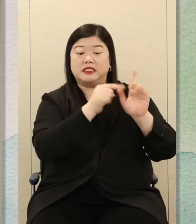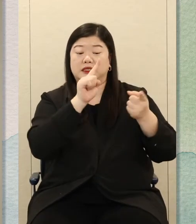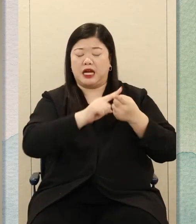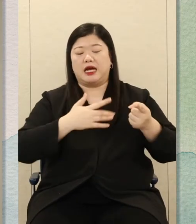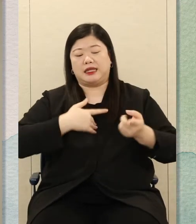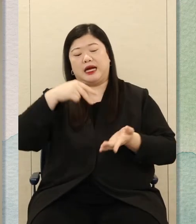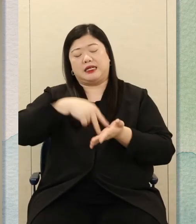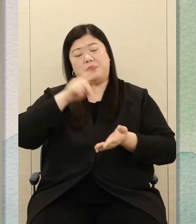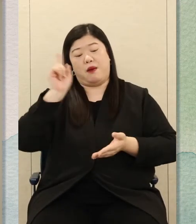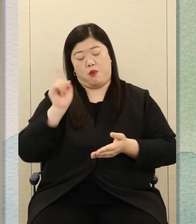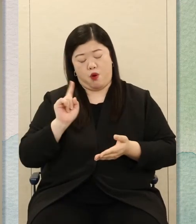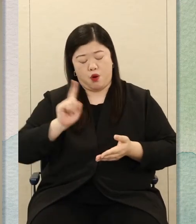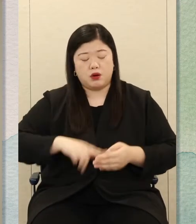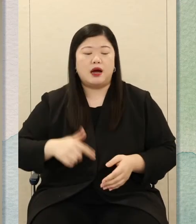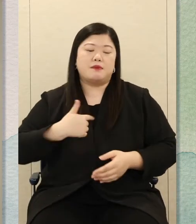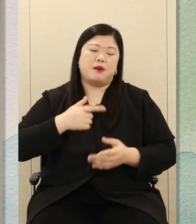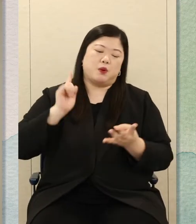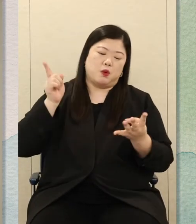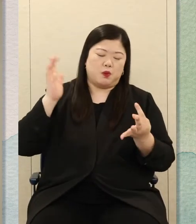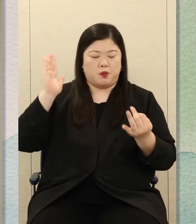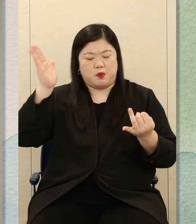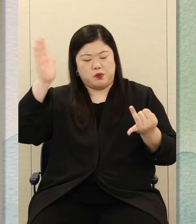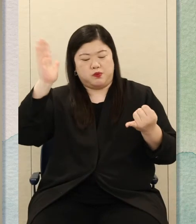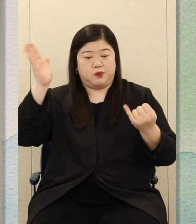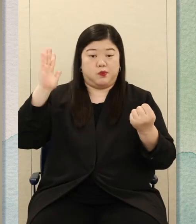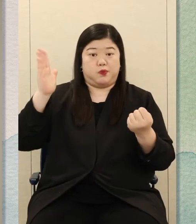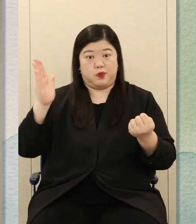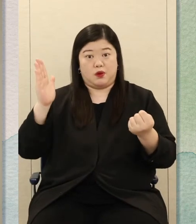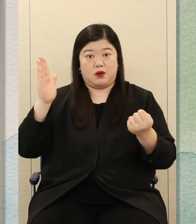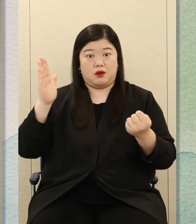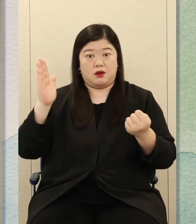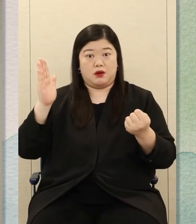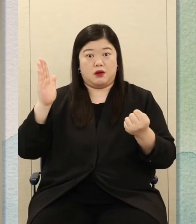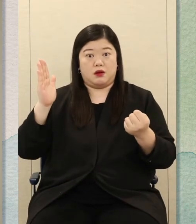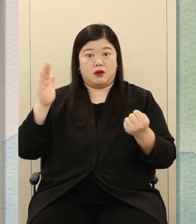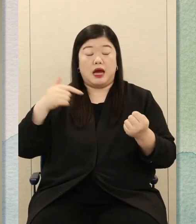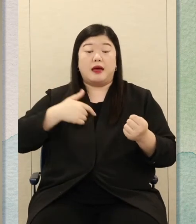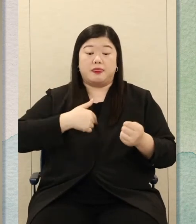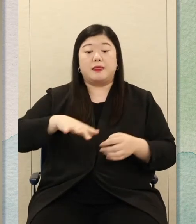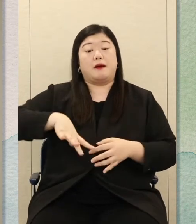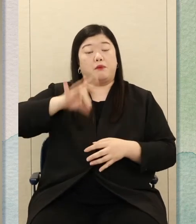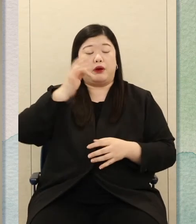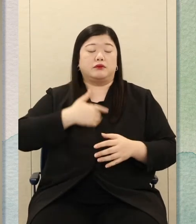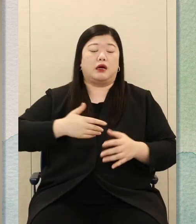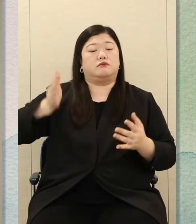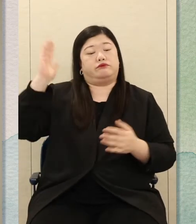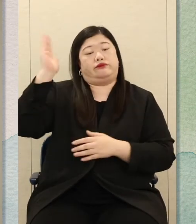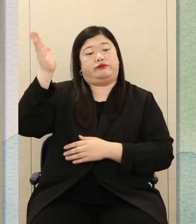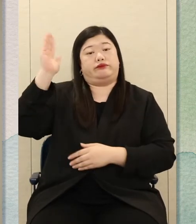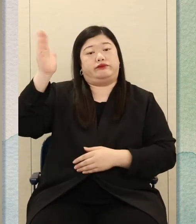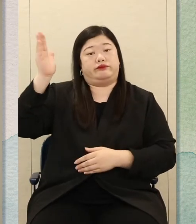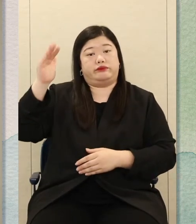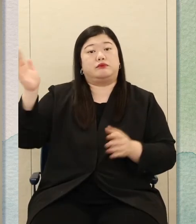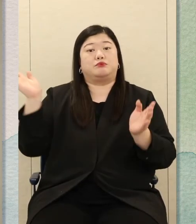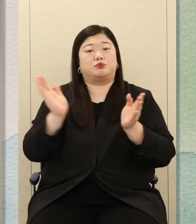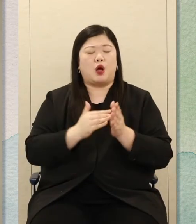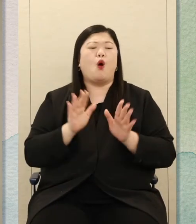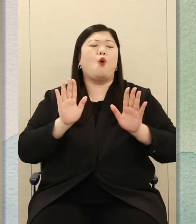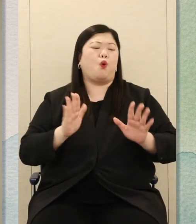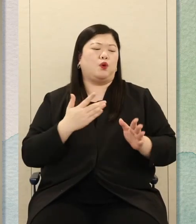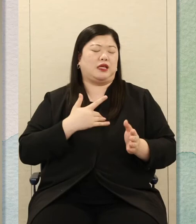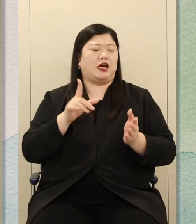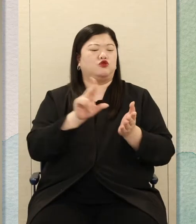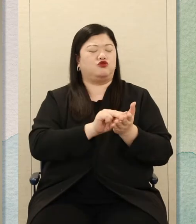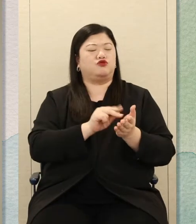그러면서 그 6하원칙에 따라서 잘 이야기를 하고요. 그 다음에 그 자체가 발표예요. 첫 번째 발표. 오늘 무슨 이야기를